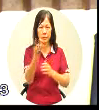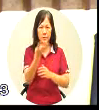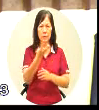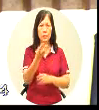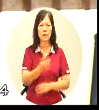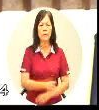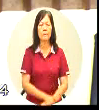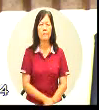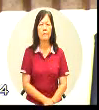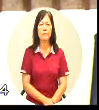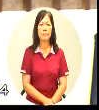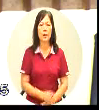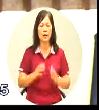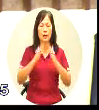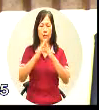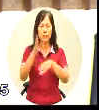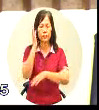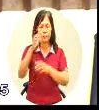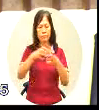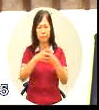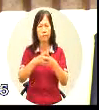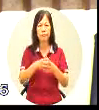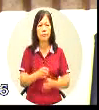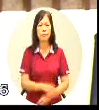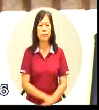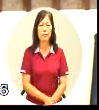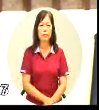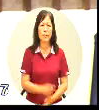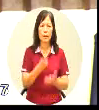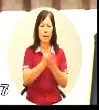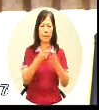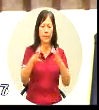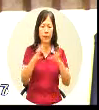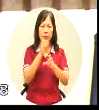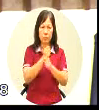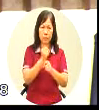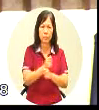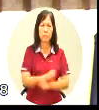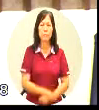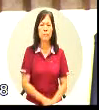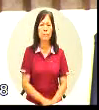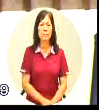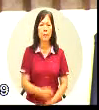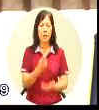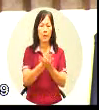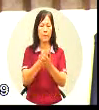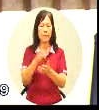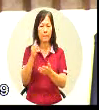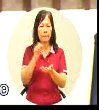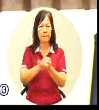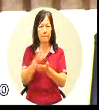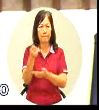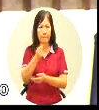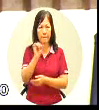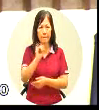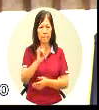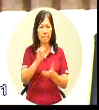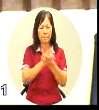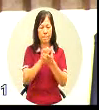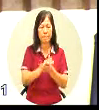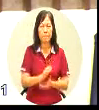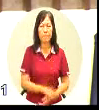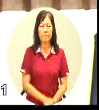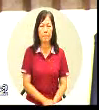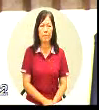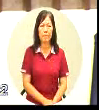们市府团队哈，还有这个议会同仁，还有这个我们的媒体朋友哈，